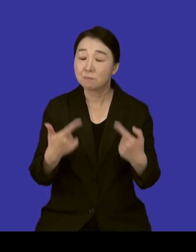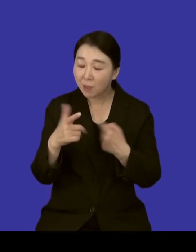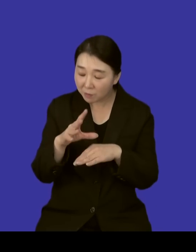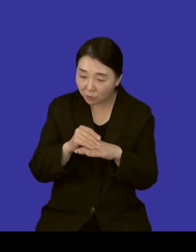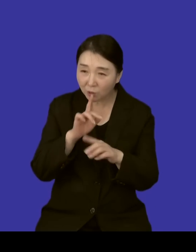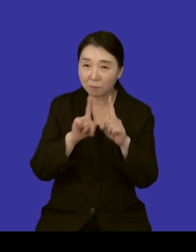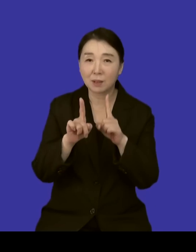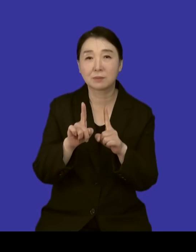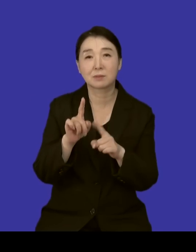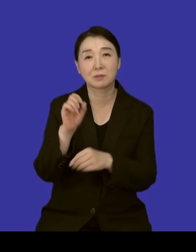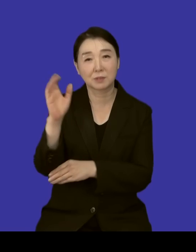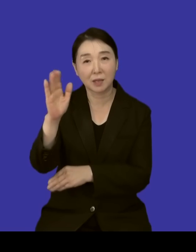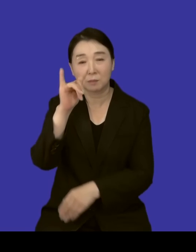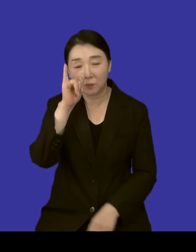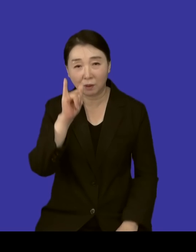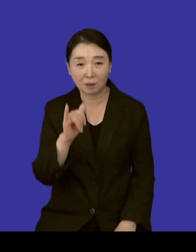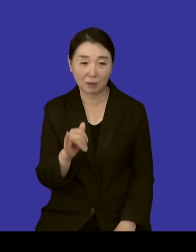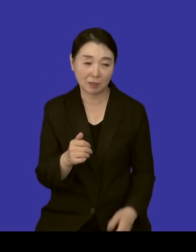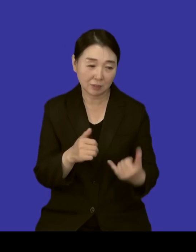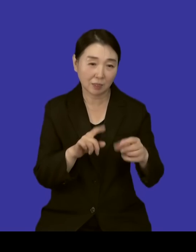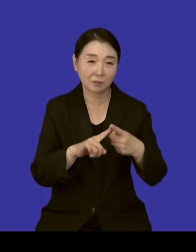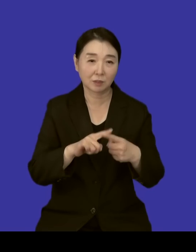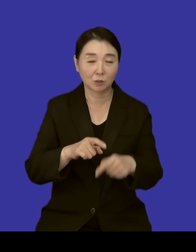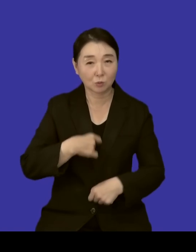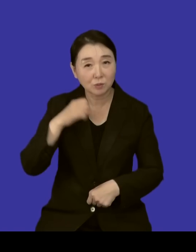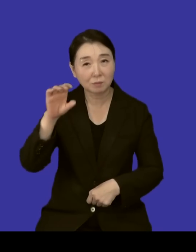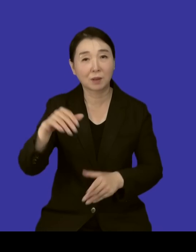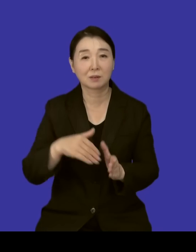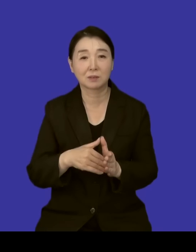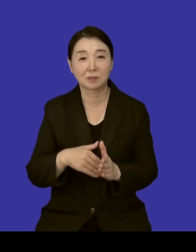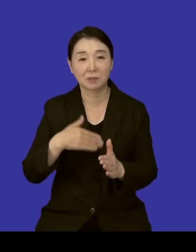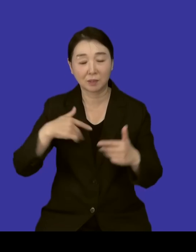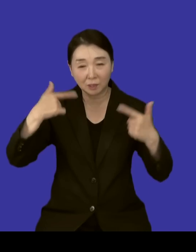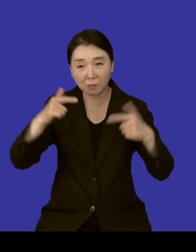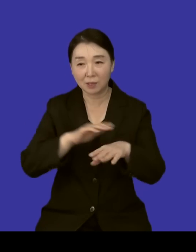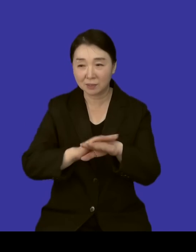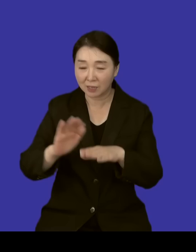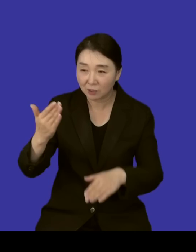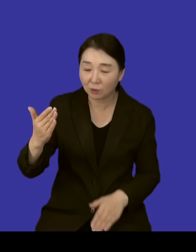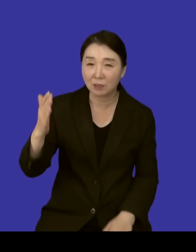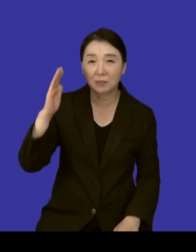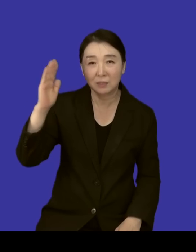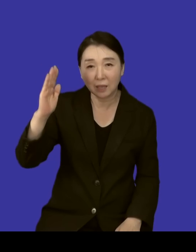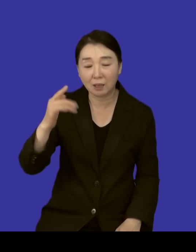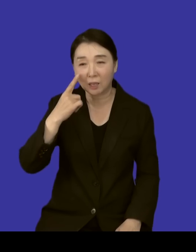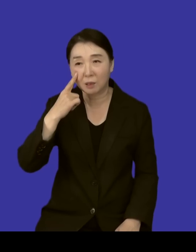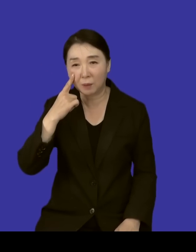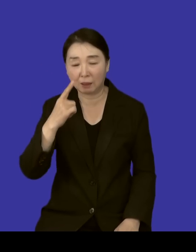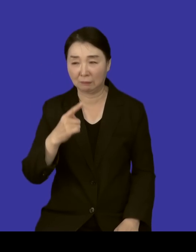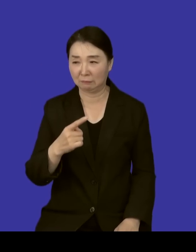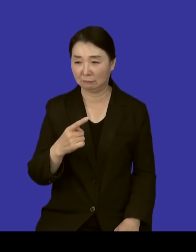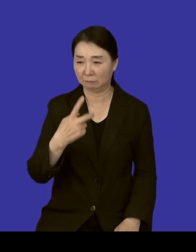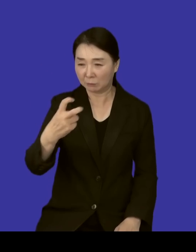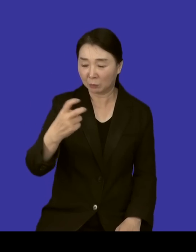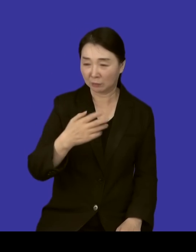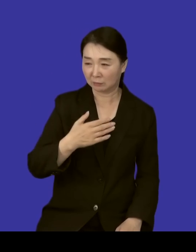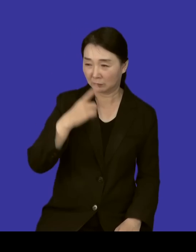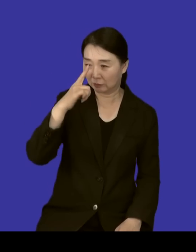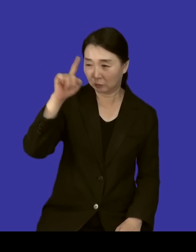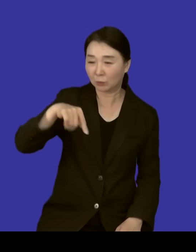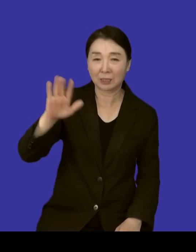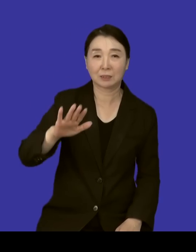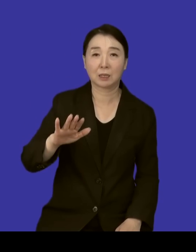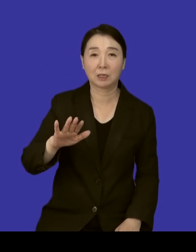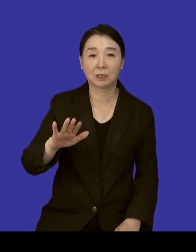오늘 적용한 애들 얘기도 솔직하게 하고 그러니까 내가 맨날 잘된 얘기하면 얄미워서 안 올 법했는데 예. 맨날